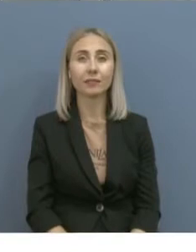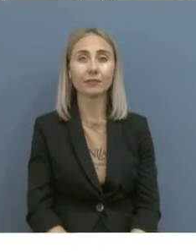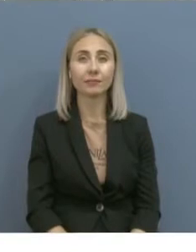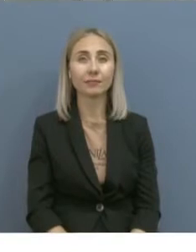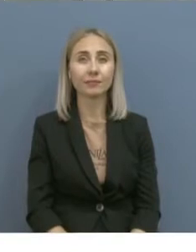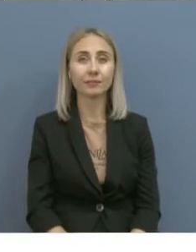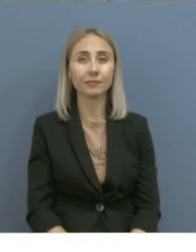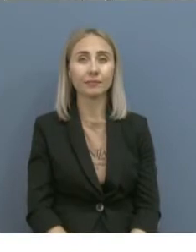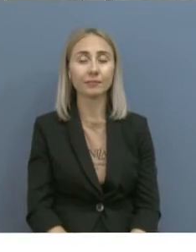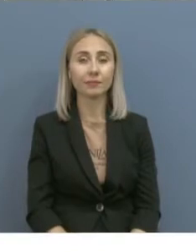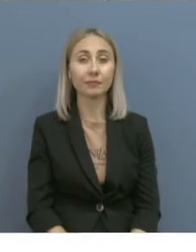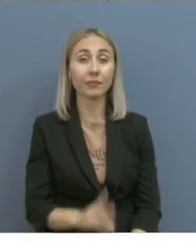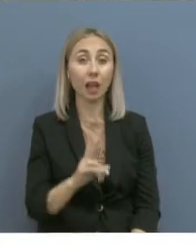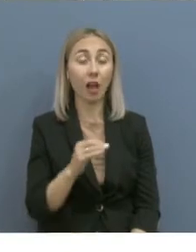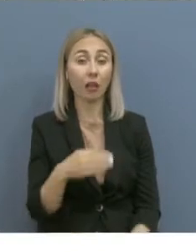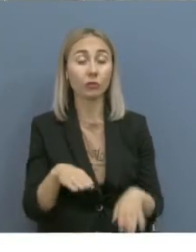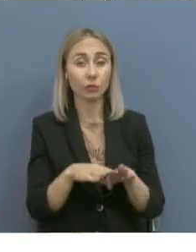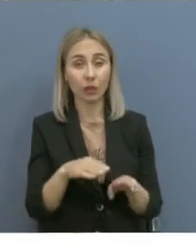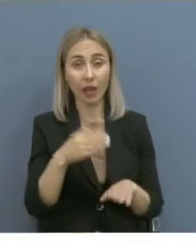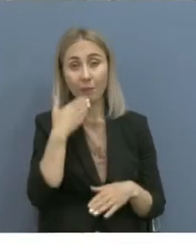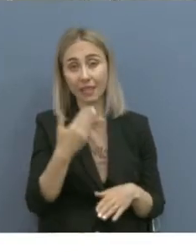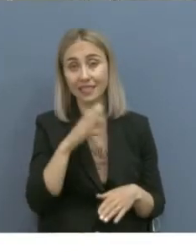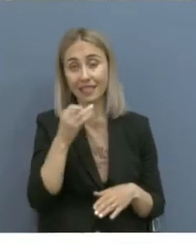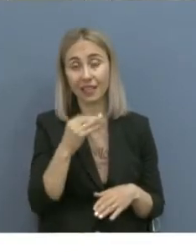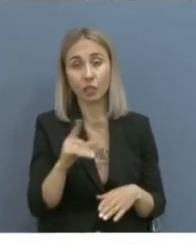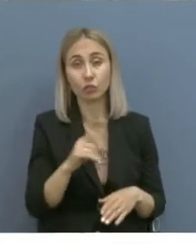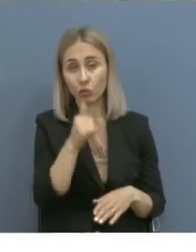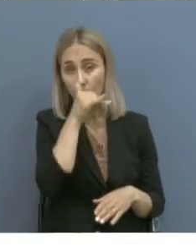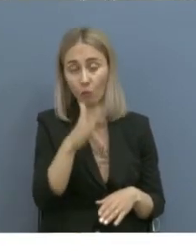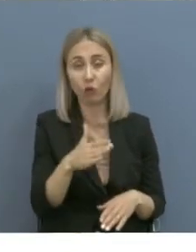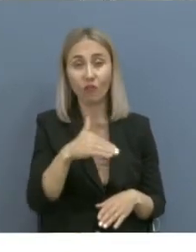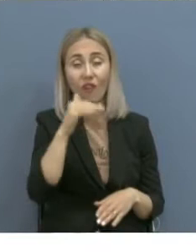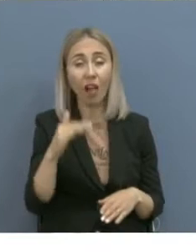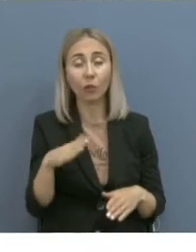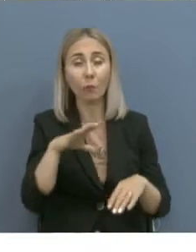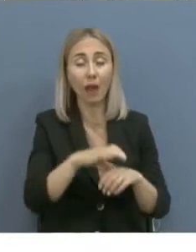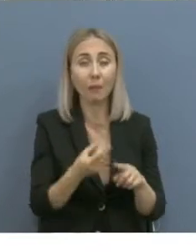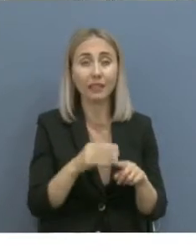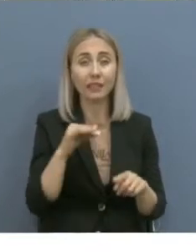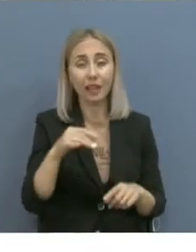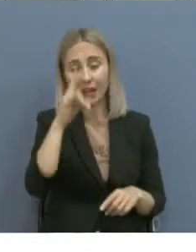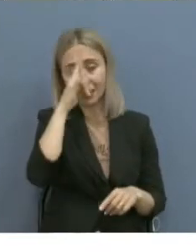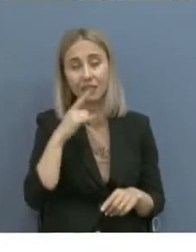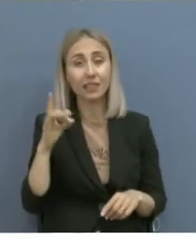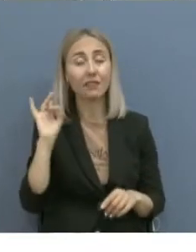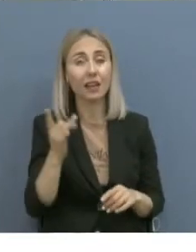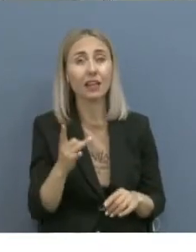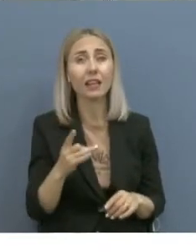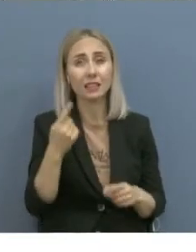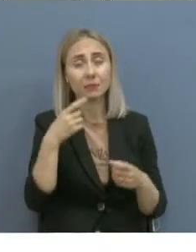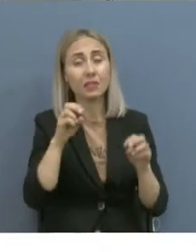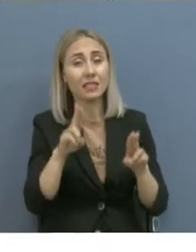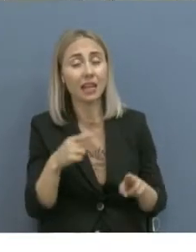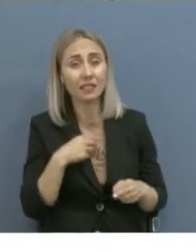Сергей есімді тыңдарманымыз хабарласып алғысын жеткізіп жатыр. Ол кісіге де біздің алғысымыз шексіз. Өйткені осындай мына